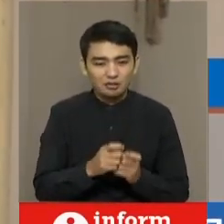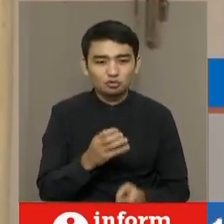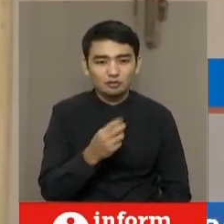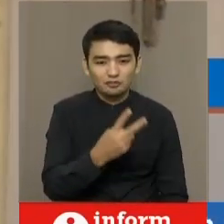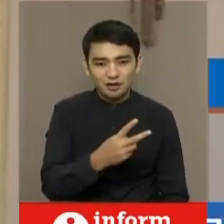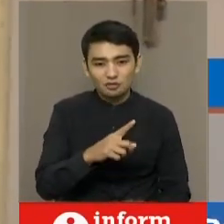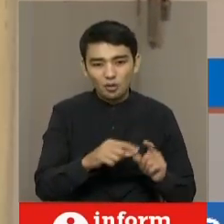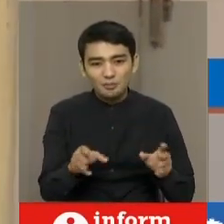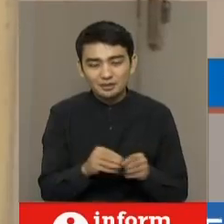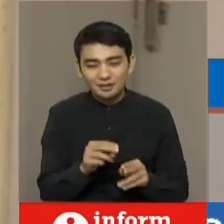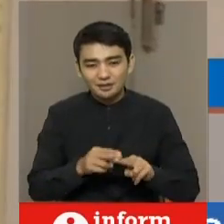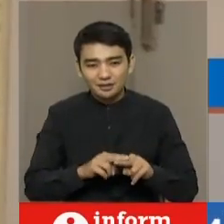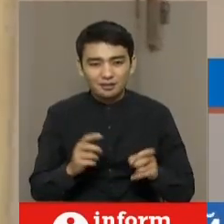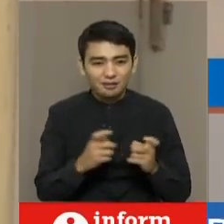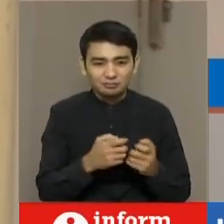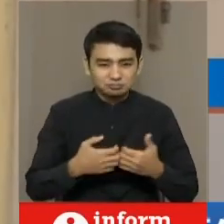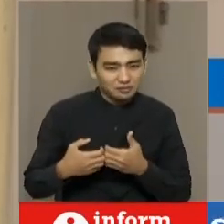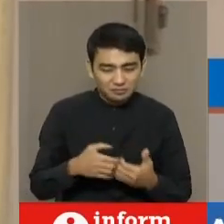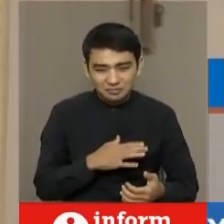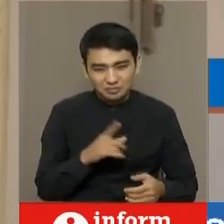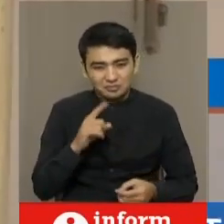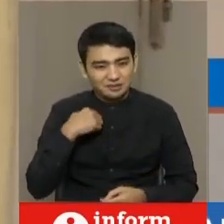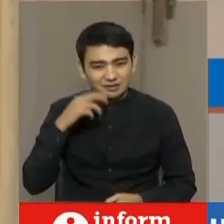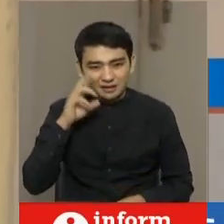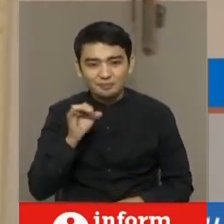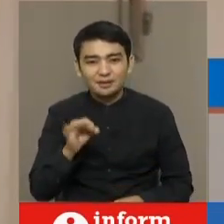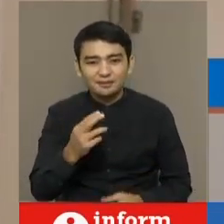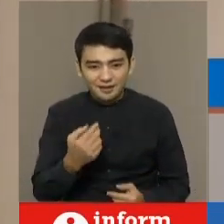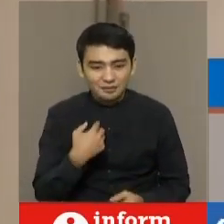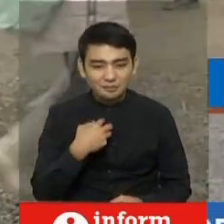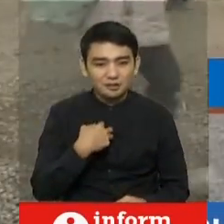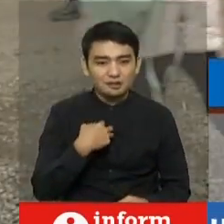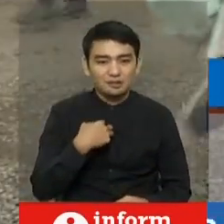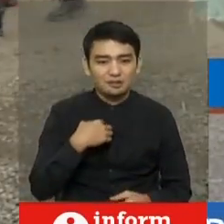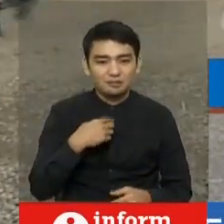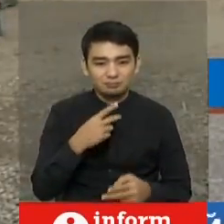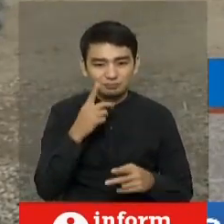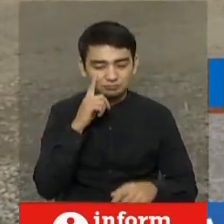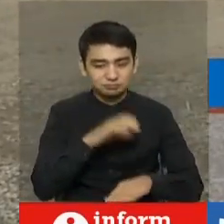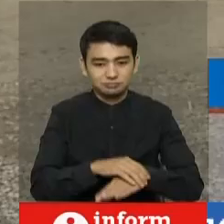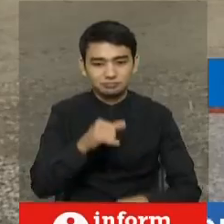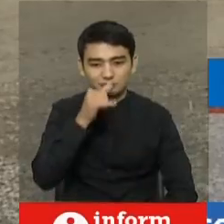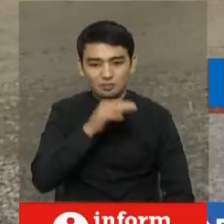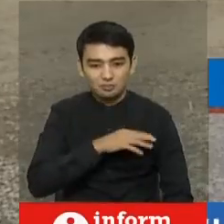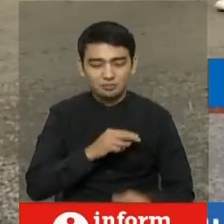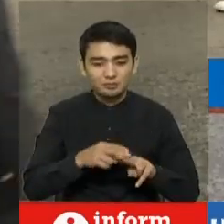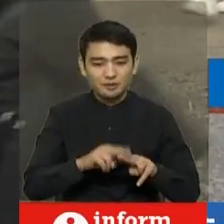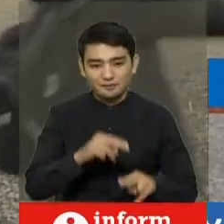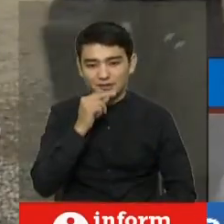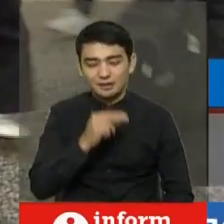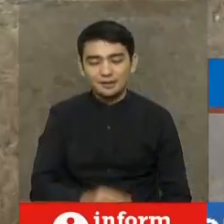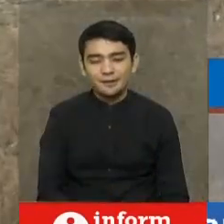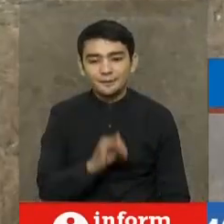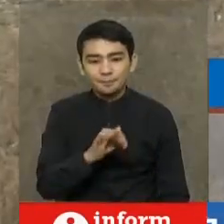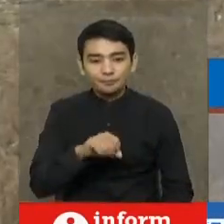не поделили что-то. Мы осознаем, что с нашей стороны было упущение. Одноклассники же тех, кто был на разборке, заявляют, что